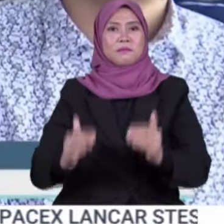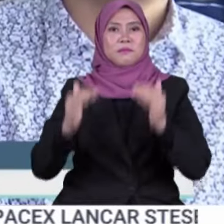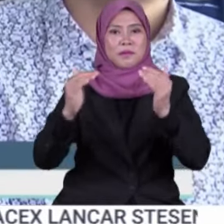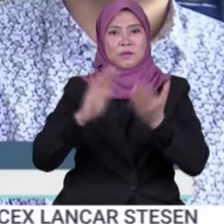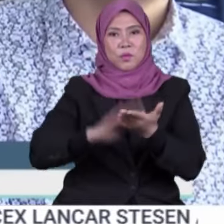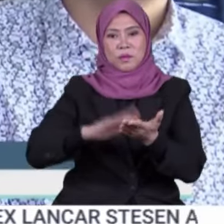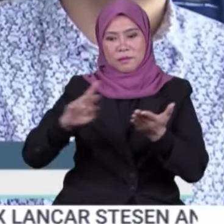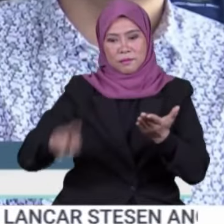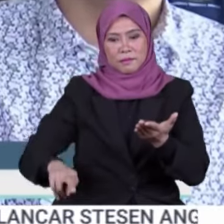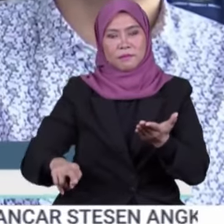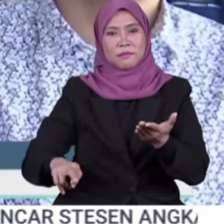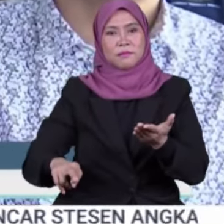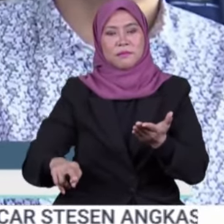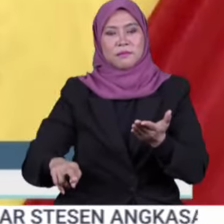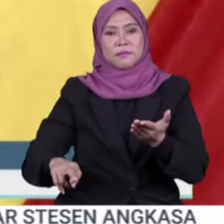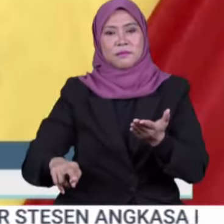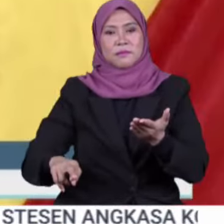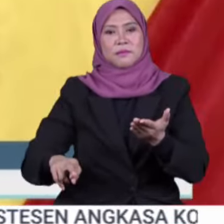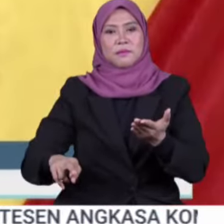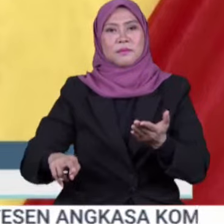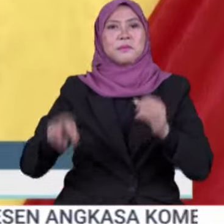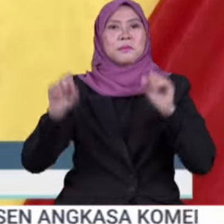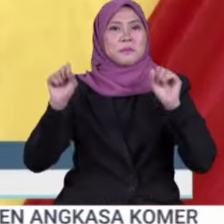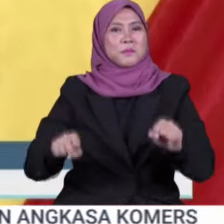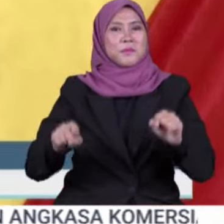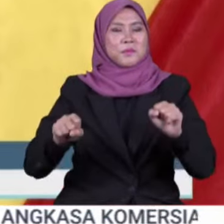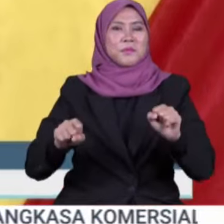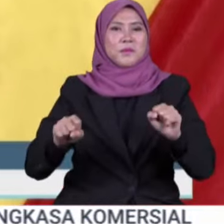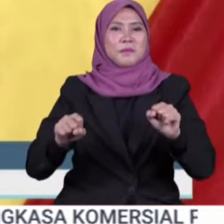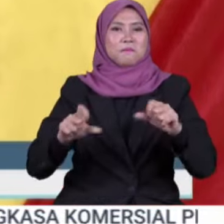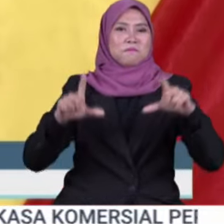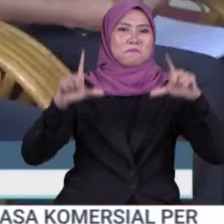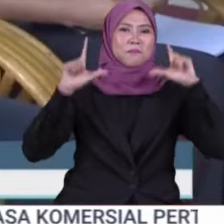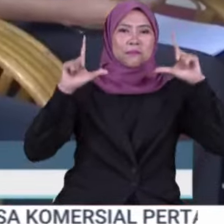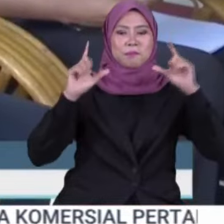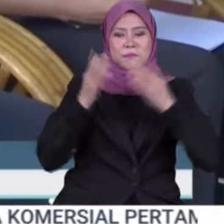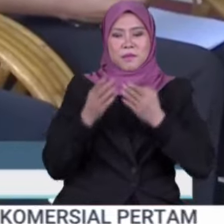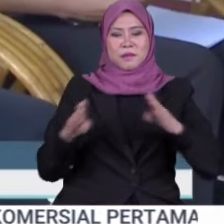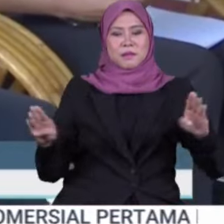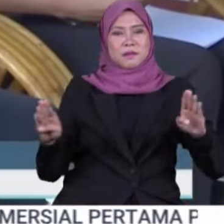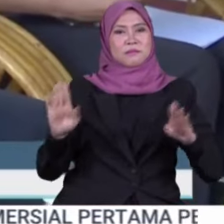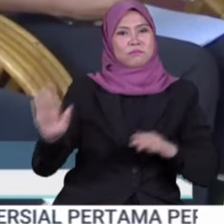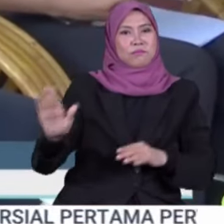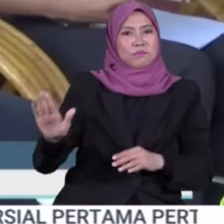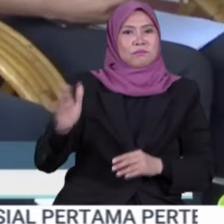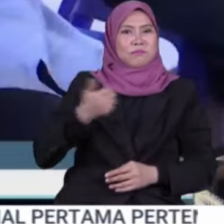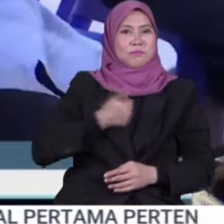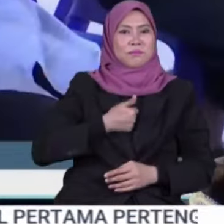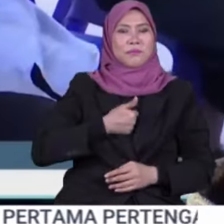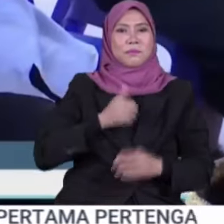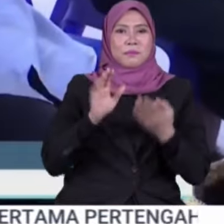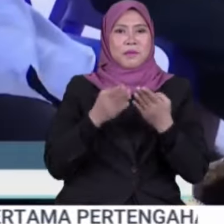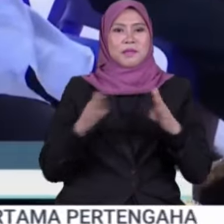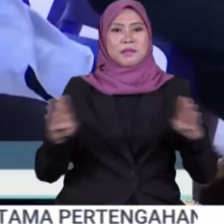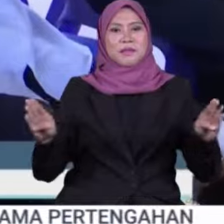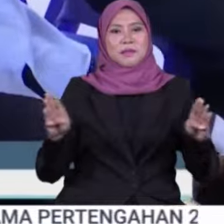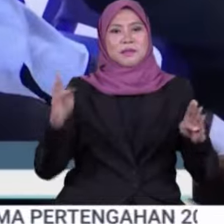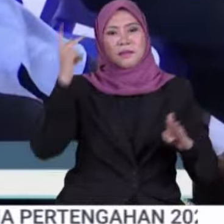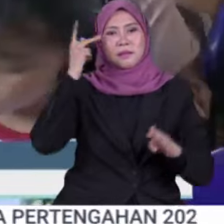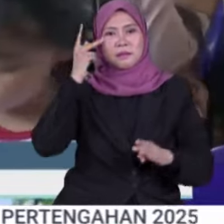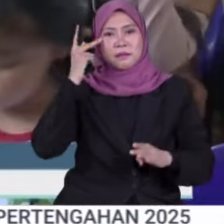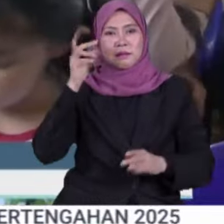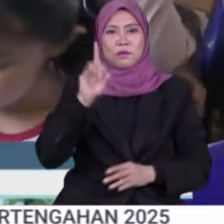rendah agar mereka dapat memartabatkan bahasa ibunda mereka ini iaitu bahasa Kadazan